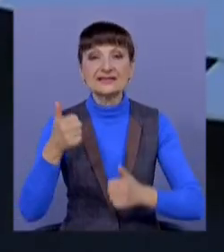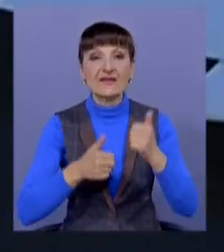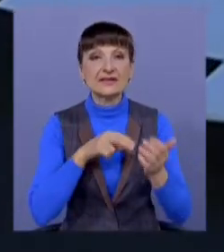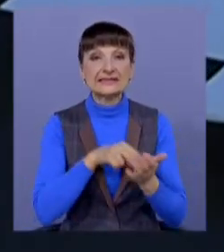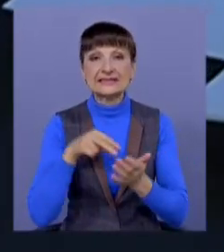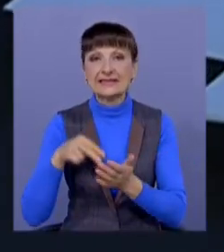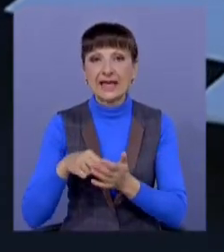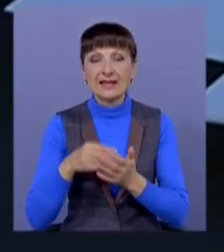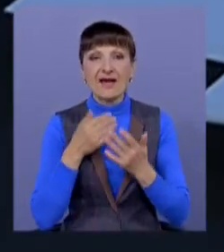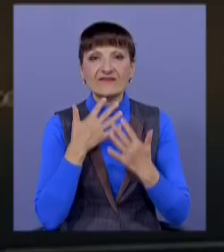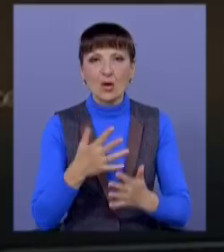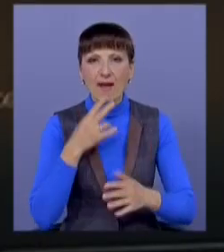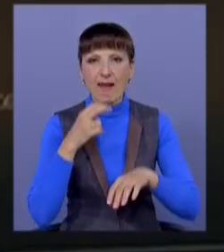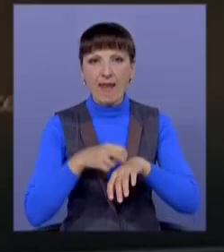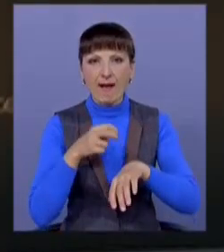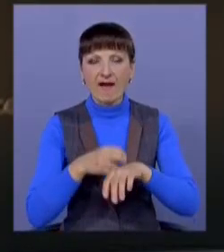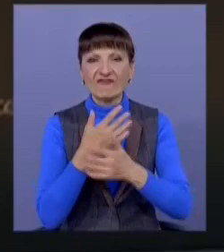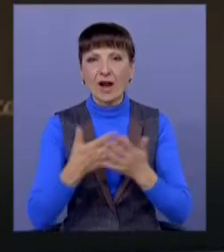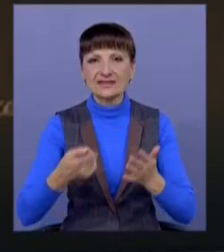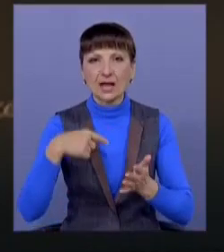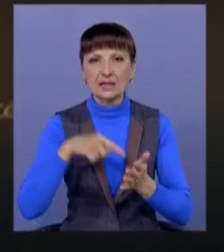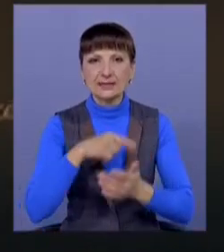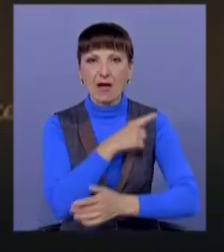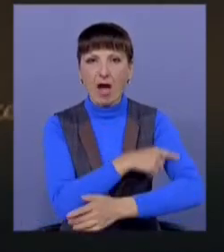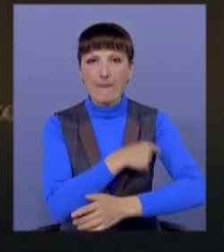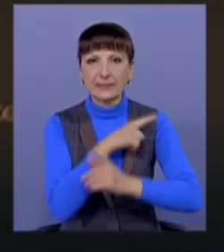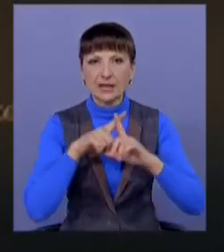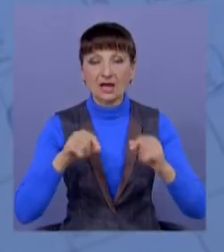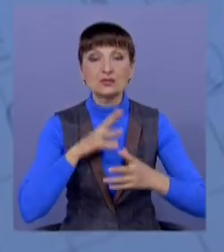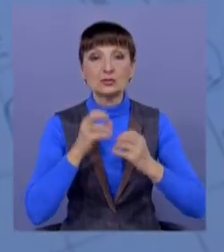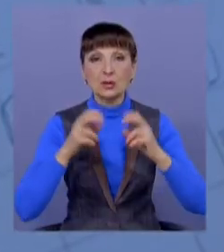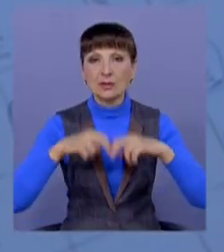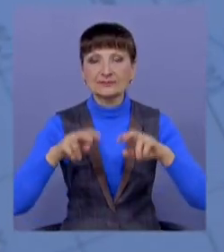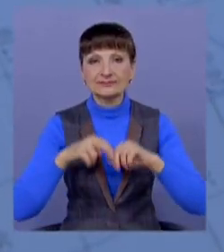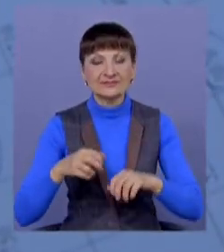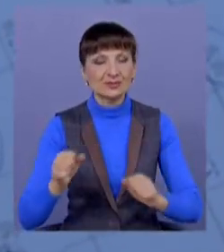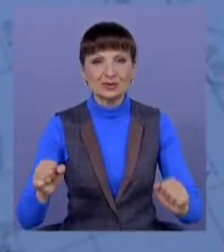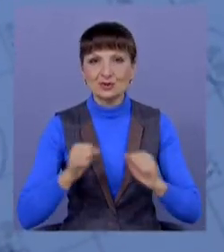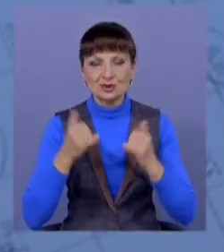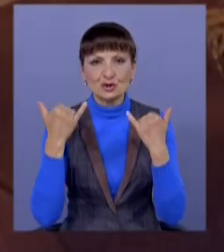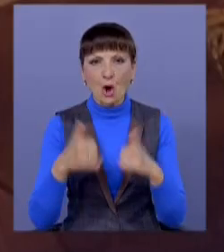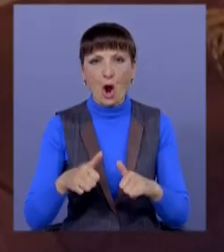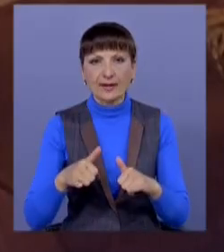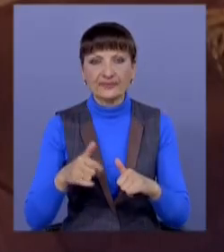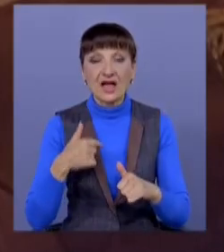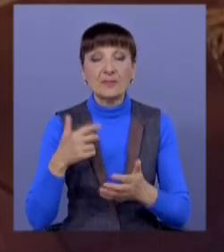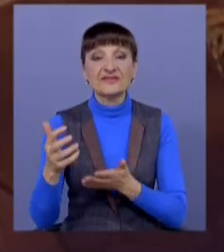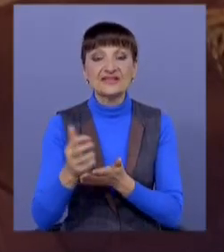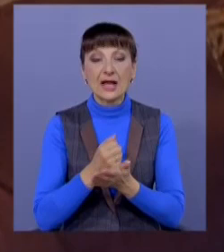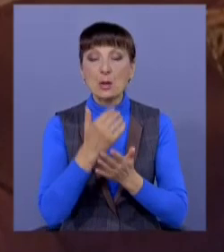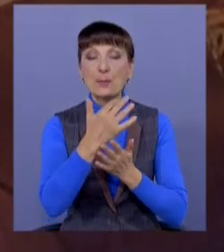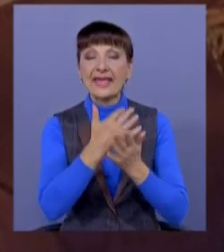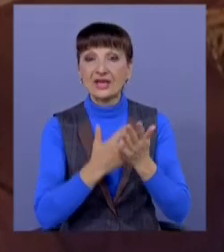цены на самые востребованные лекарства в разных городских аптеках. Результаты проверки, мягко говоря, их шокировали. Мы взяли